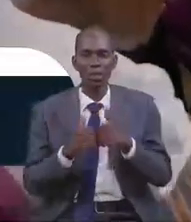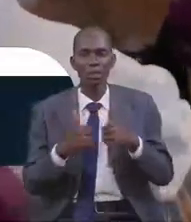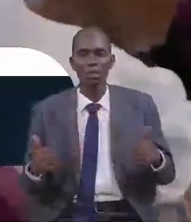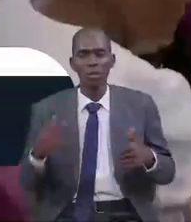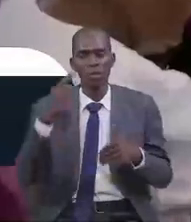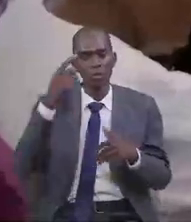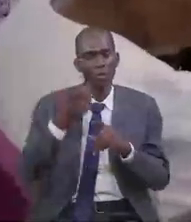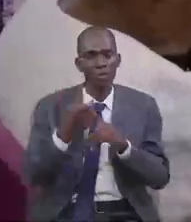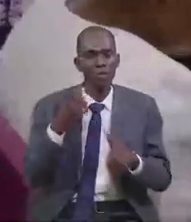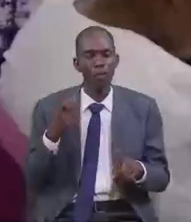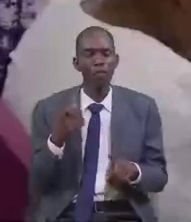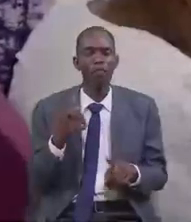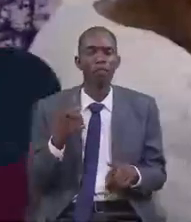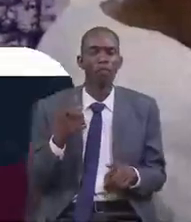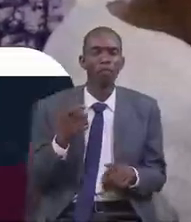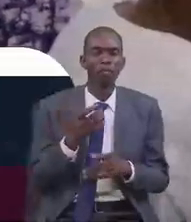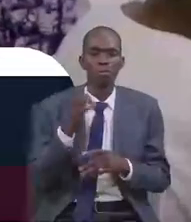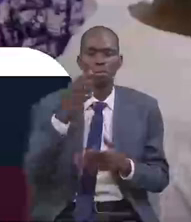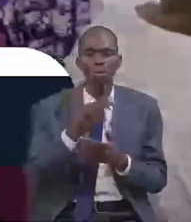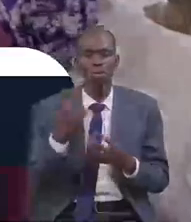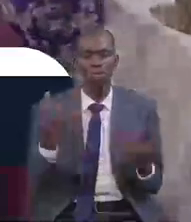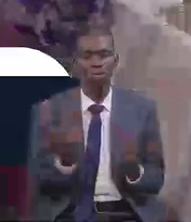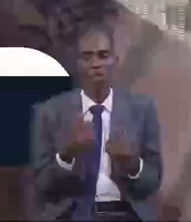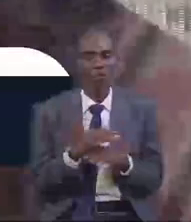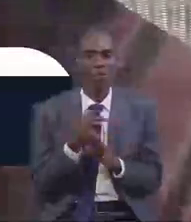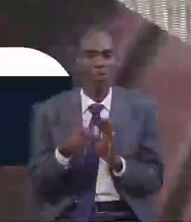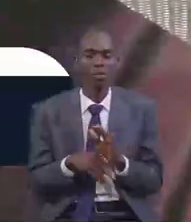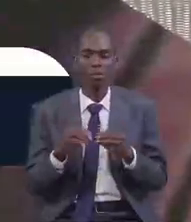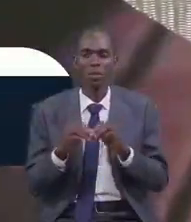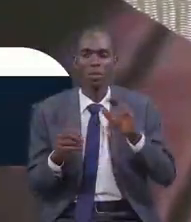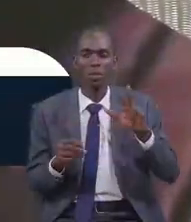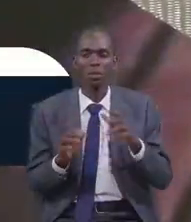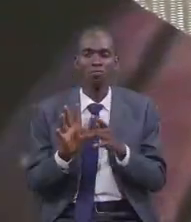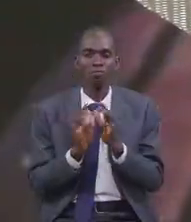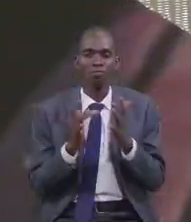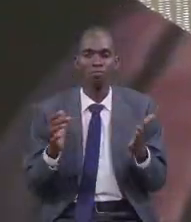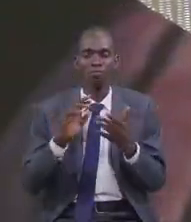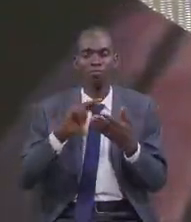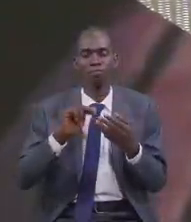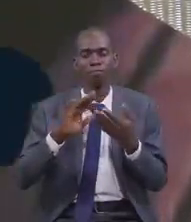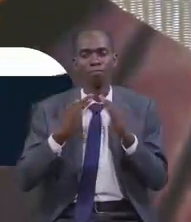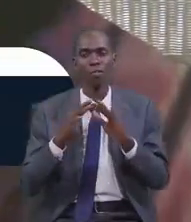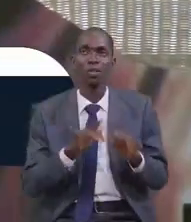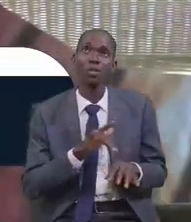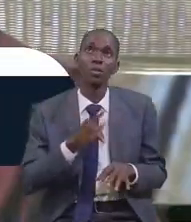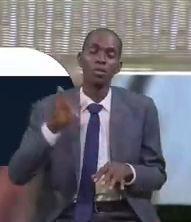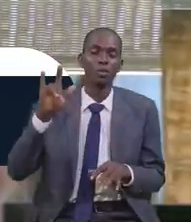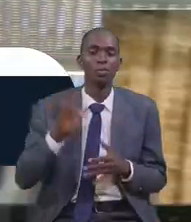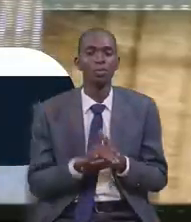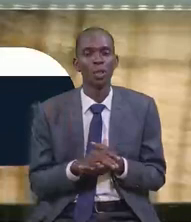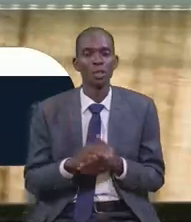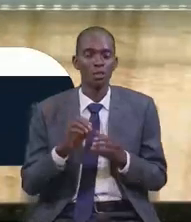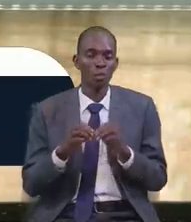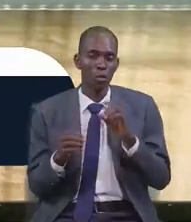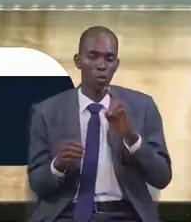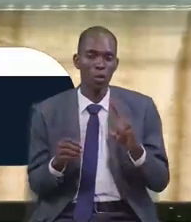Nazaréens scripturaires s'élevant vers son but. Première partie, les Nazaréens sauvés,